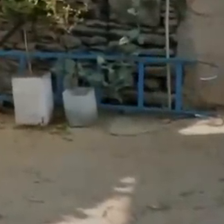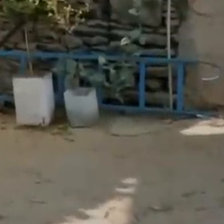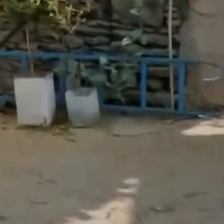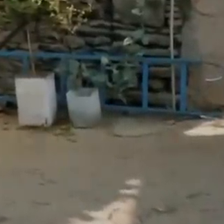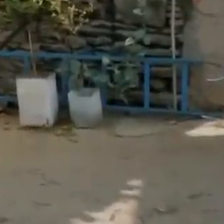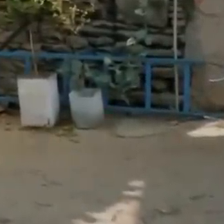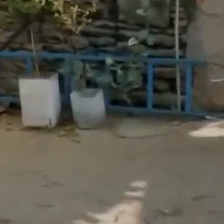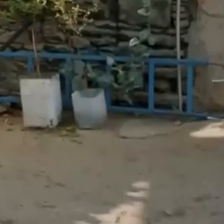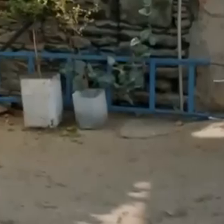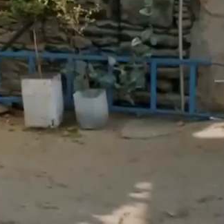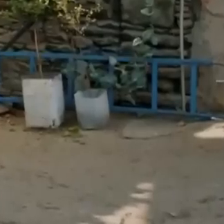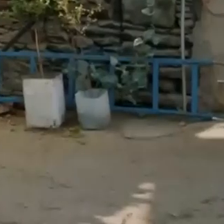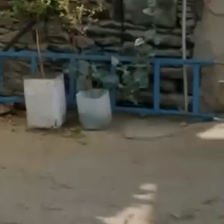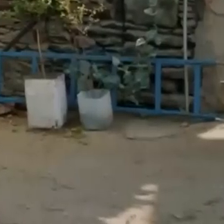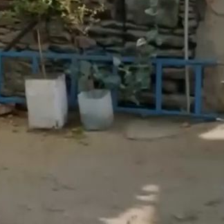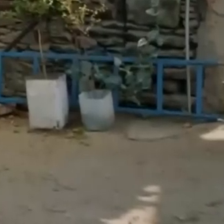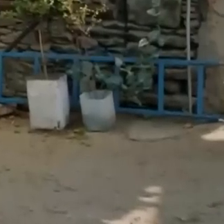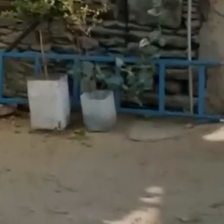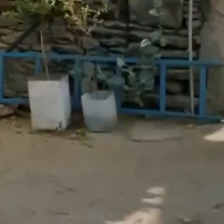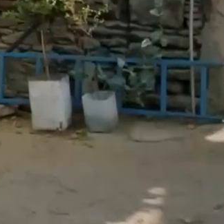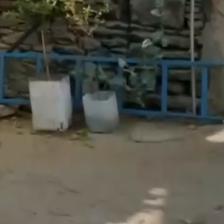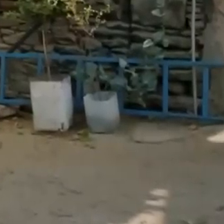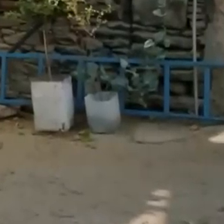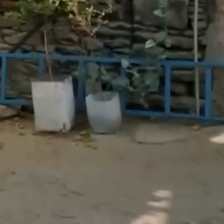kapıyı örtüp temkinli toprak bahçede ilerledi.